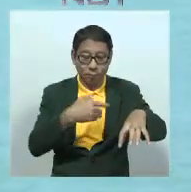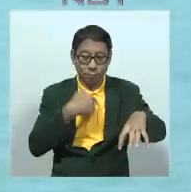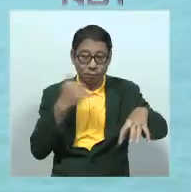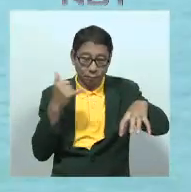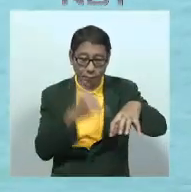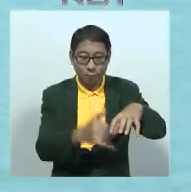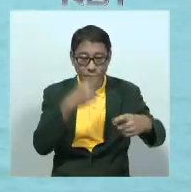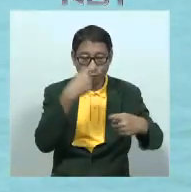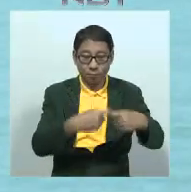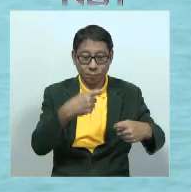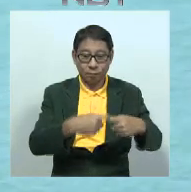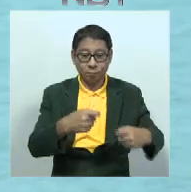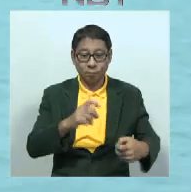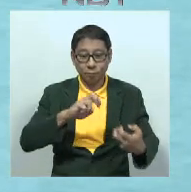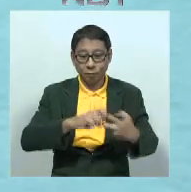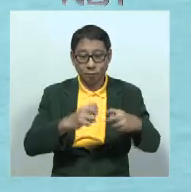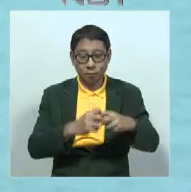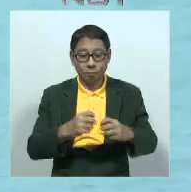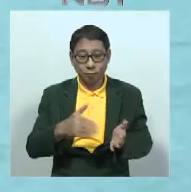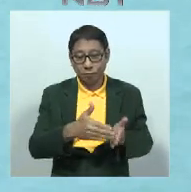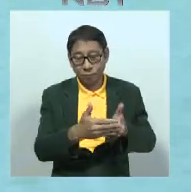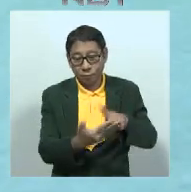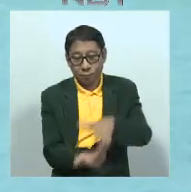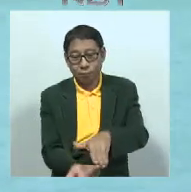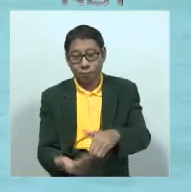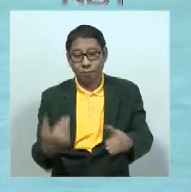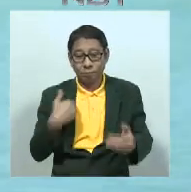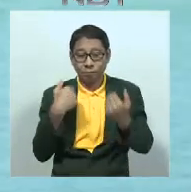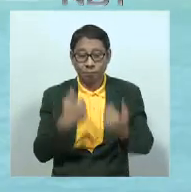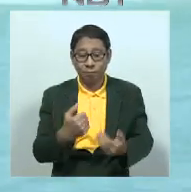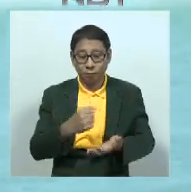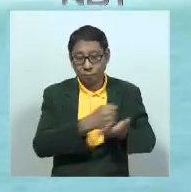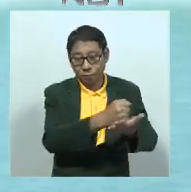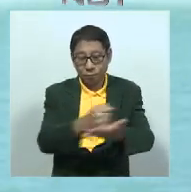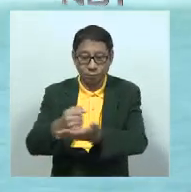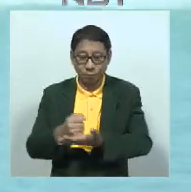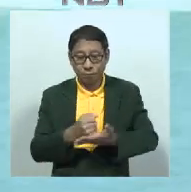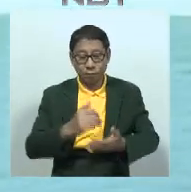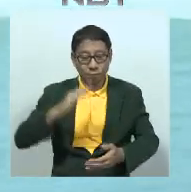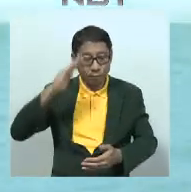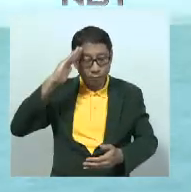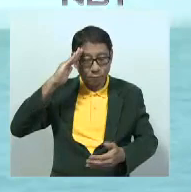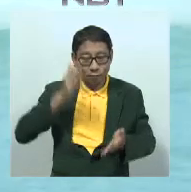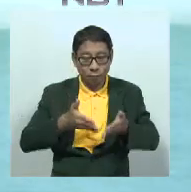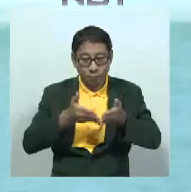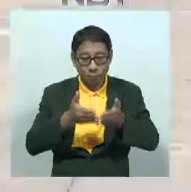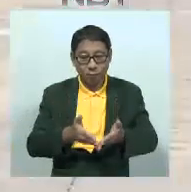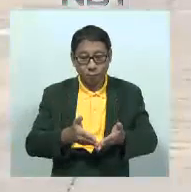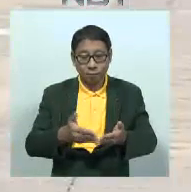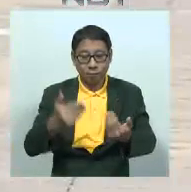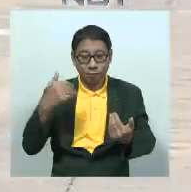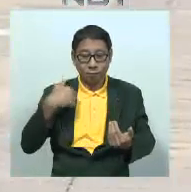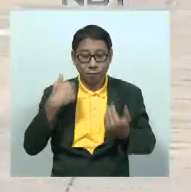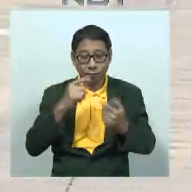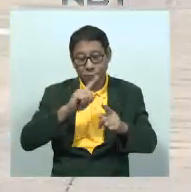าถึงยากอาจจะมีเรื่องของสถานการณ์เรือล่มหรืออะไรเนี่ยก็จะมีการบูรณาการกับหน่วยกองทัพทัพเรือสอนชน